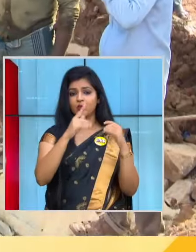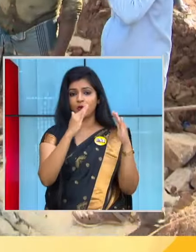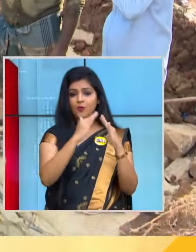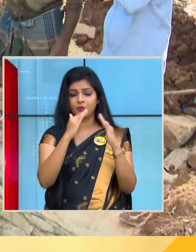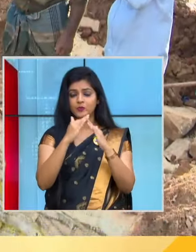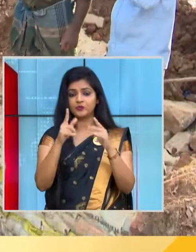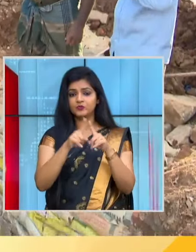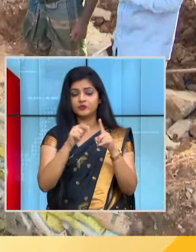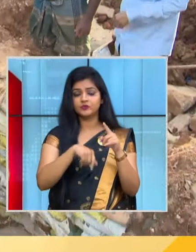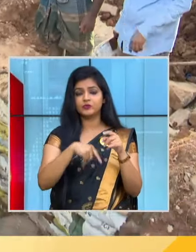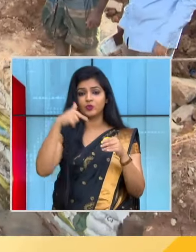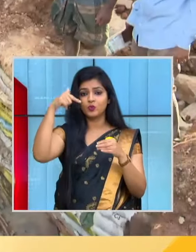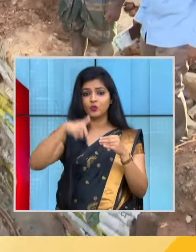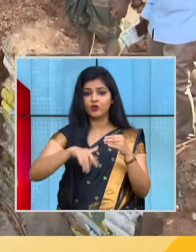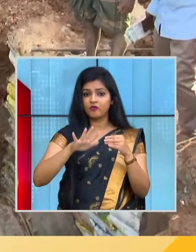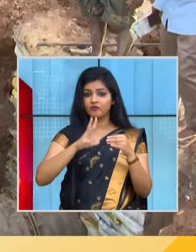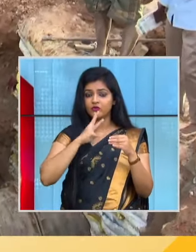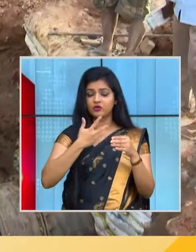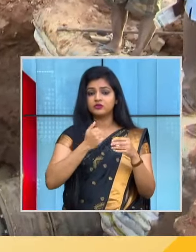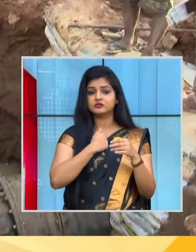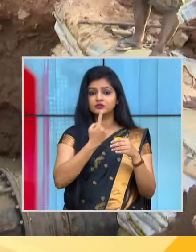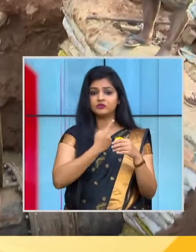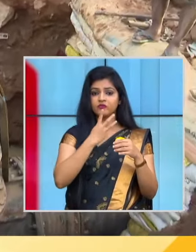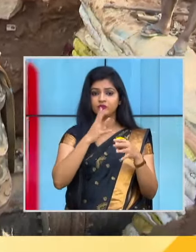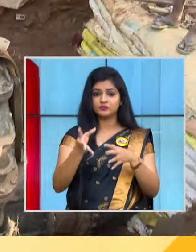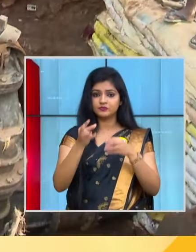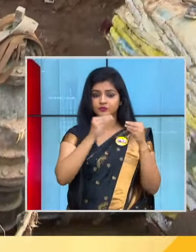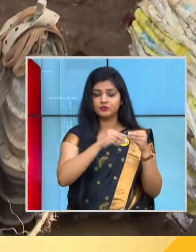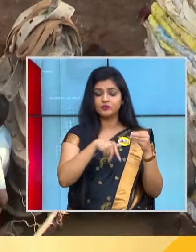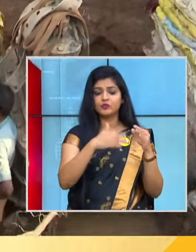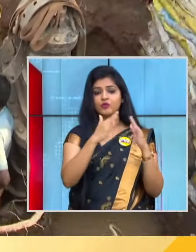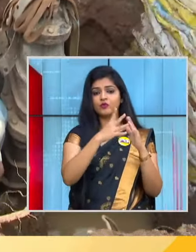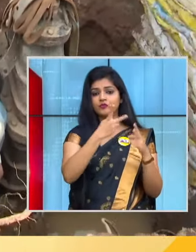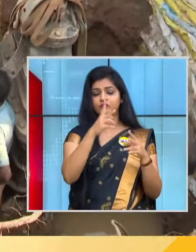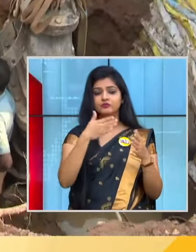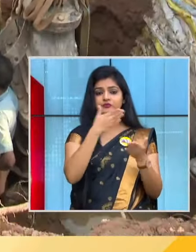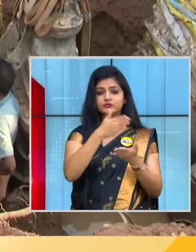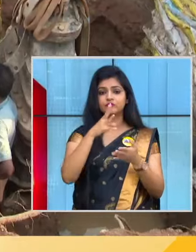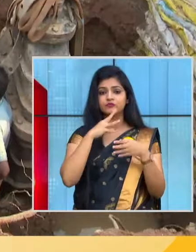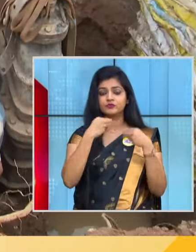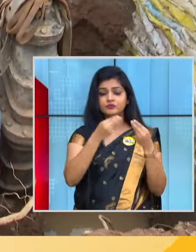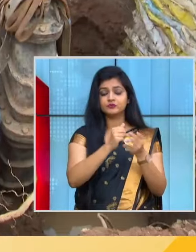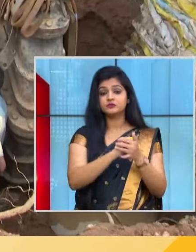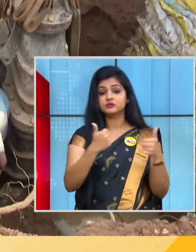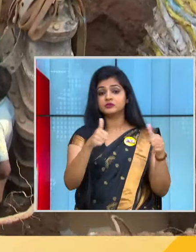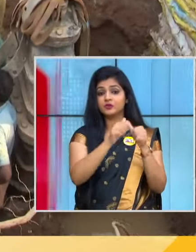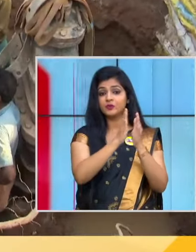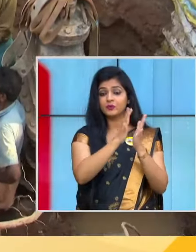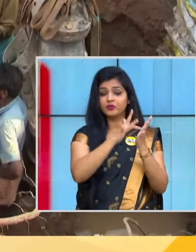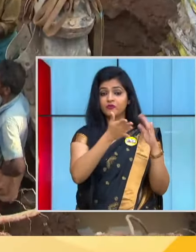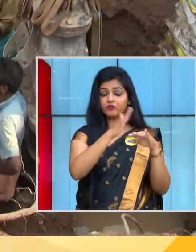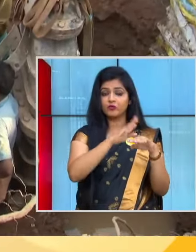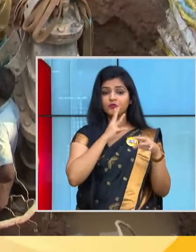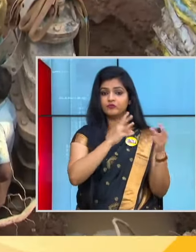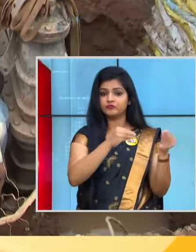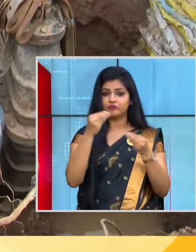വീടുകളിൽ കുഴൽ കിണറിൽ നിന്നും ഒക്കെ നമ്മൾ ശേഖരിച്ചാണ് ഇവിടെ ഓരോരുത്തരും കൊടുക്കുന്നത്. അത് ക്ഷേത്രത്തിൽ നിന്ന് വരെ എടുത്തു കൊടുക്കുന്നുണ്ട് അവരുടെ